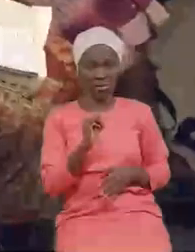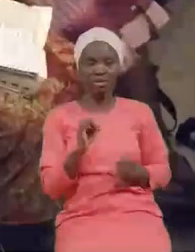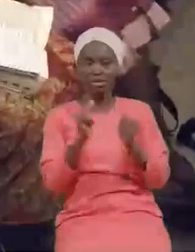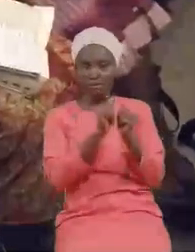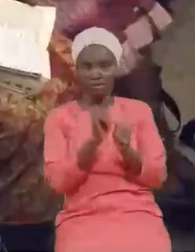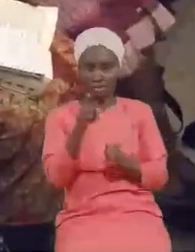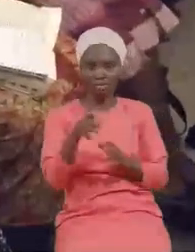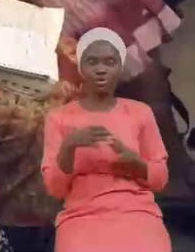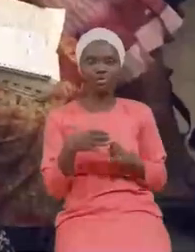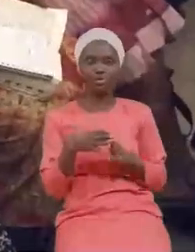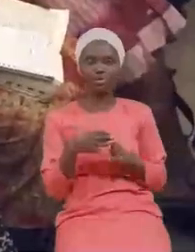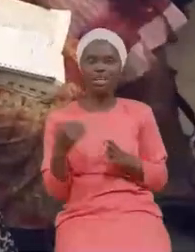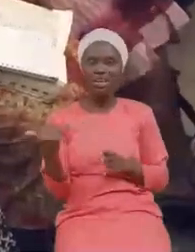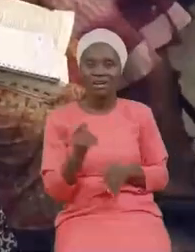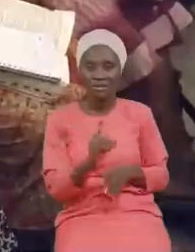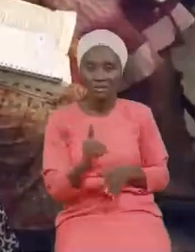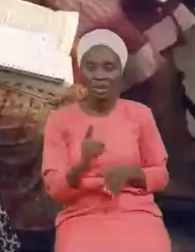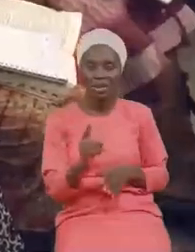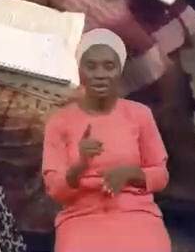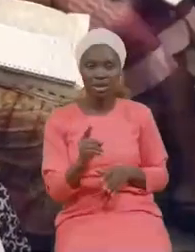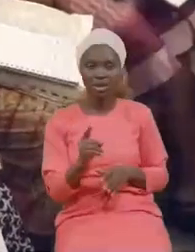dans tout dans